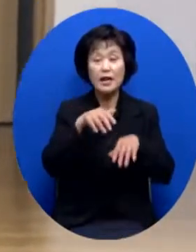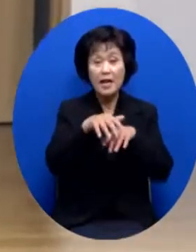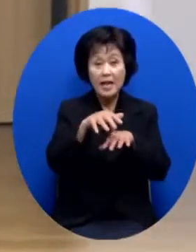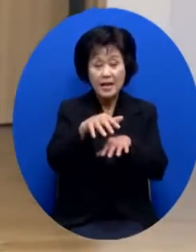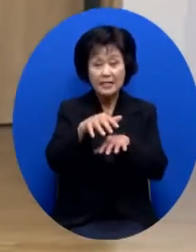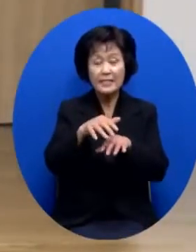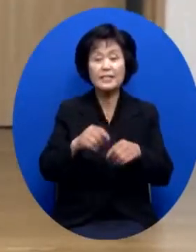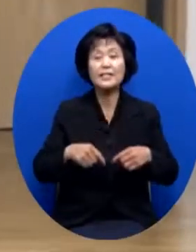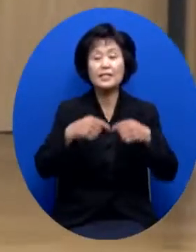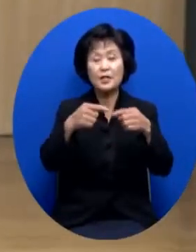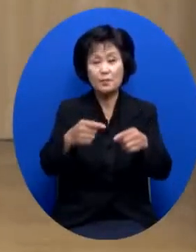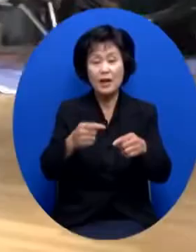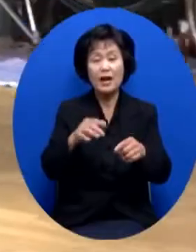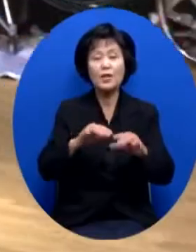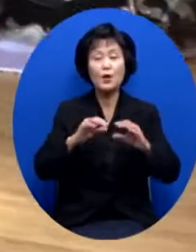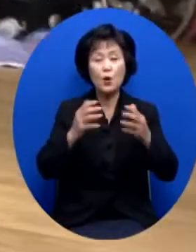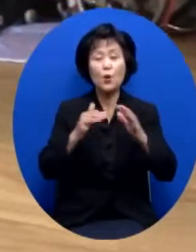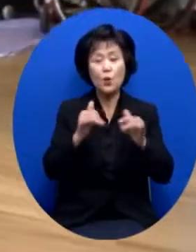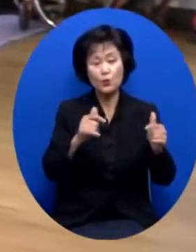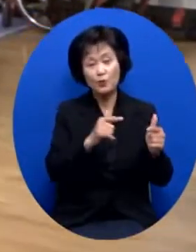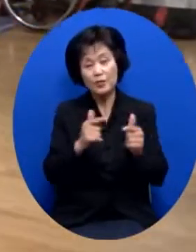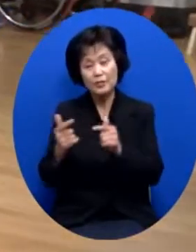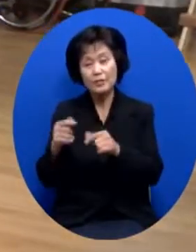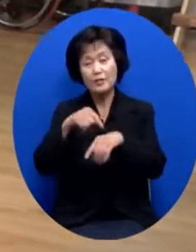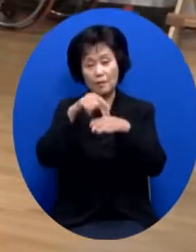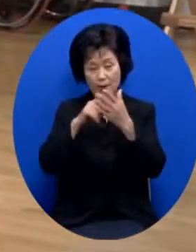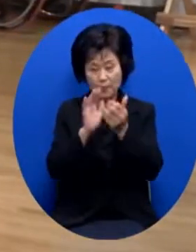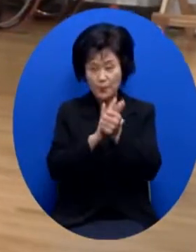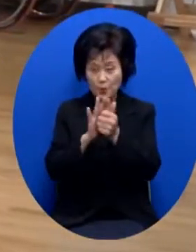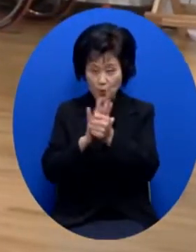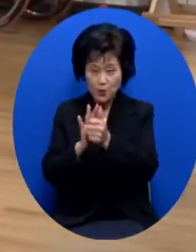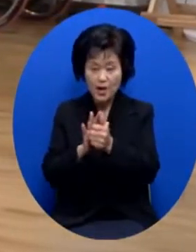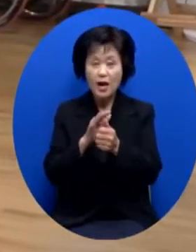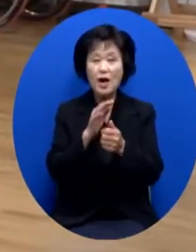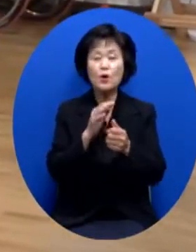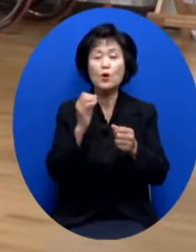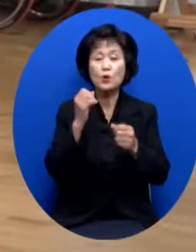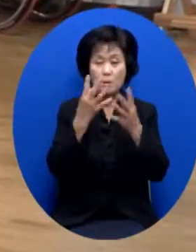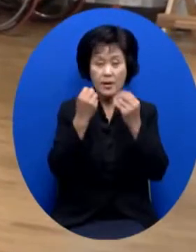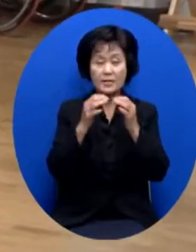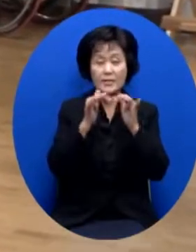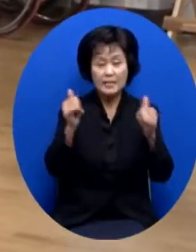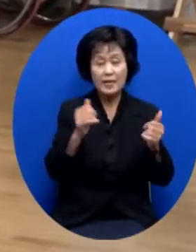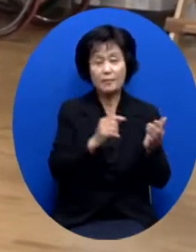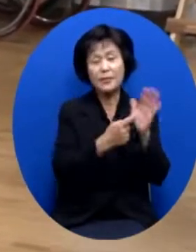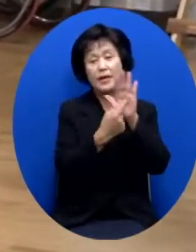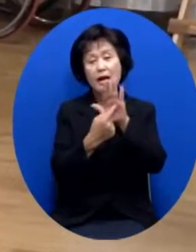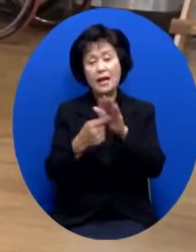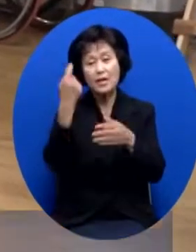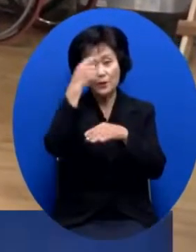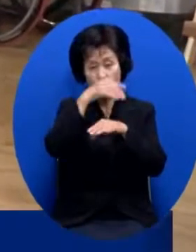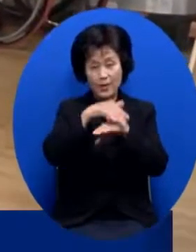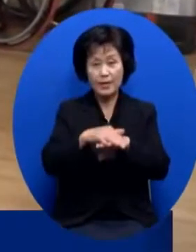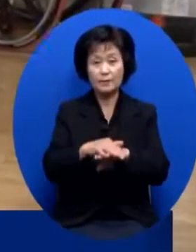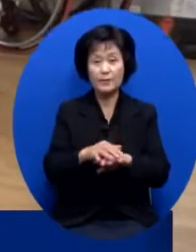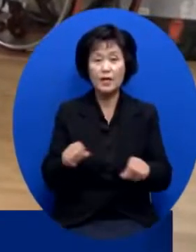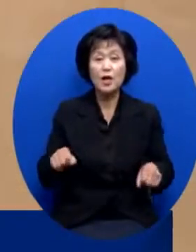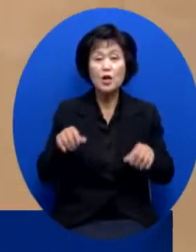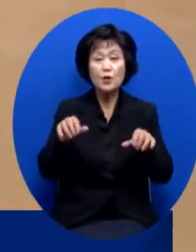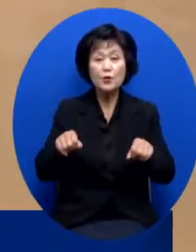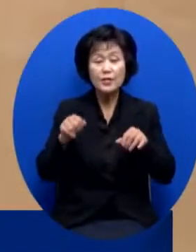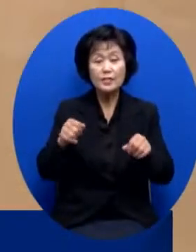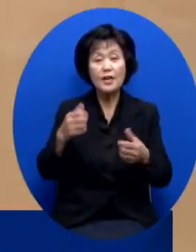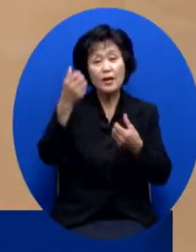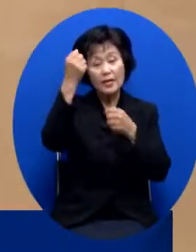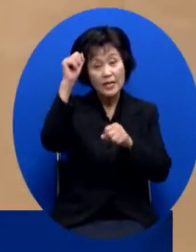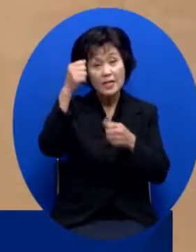지친 국민들의 마음을 위로하고 휠체어 댄스 스포츠를 대중에 알릴 계획입니다. 휠체어 댄스 스포츠를 아직까지도